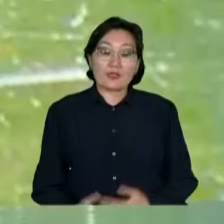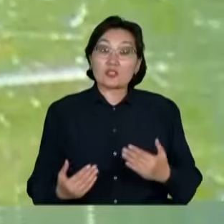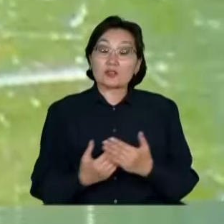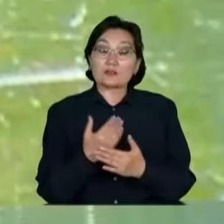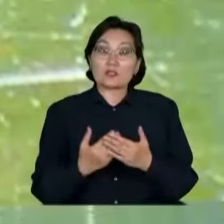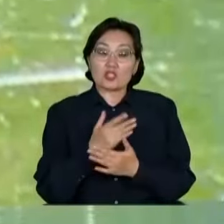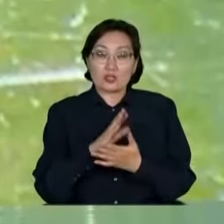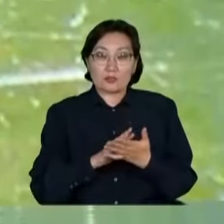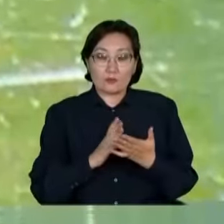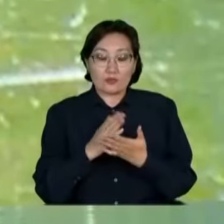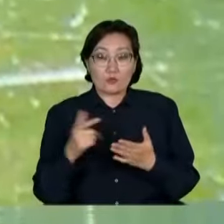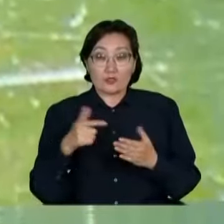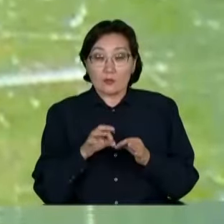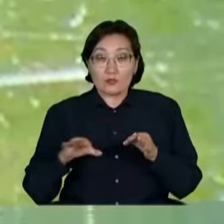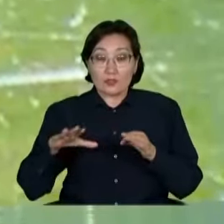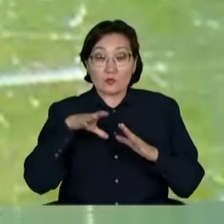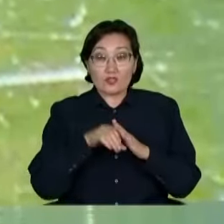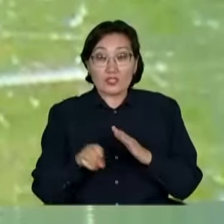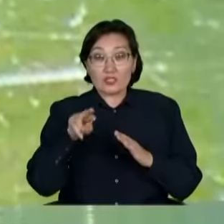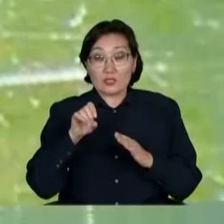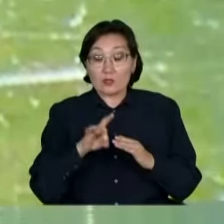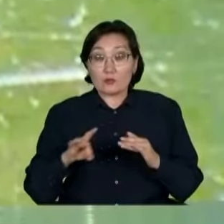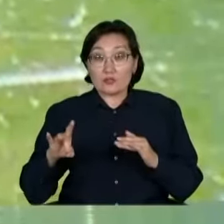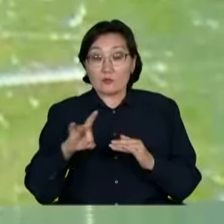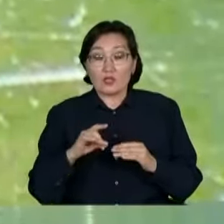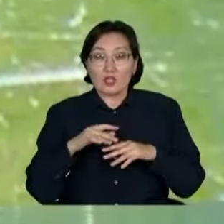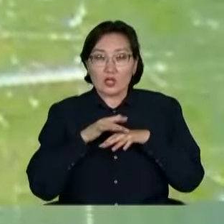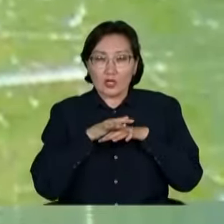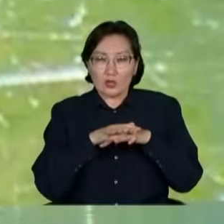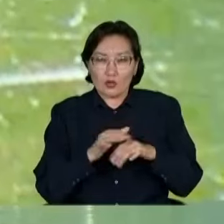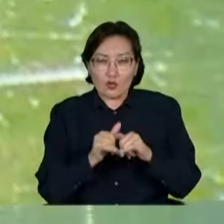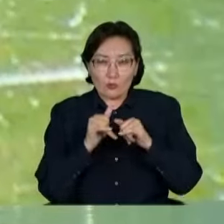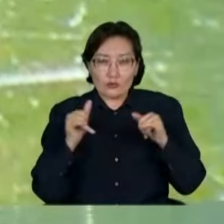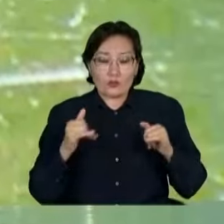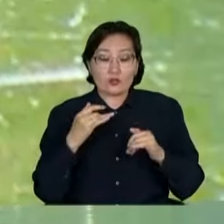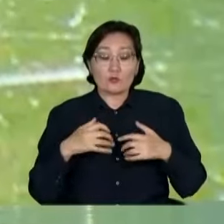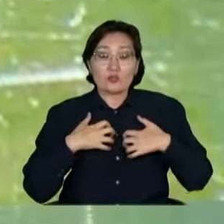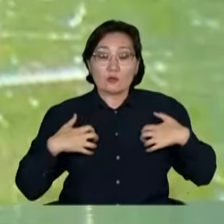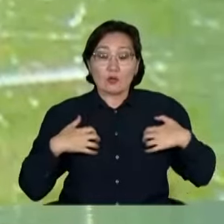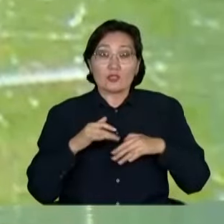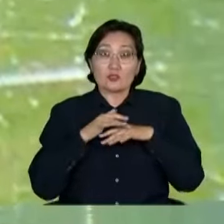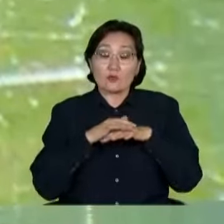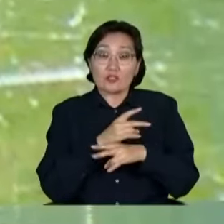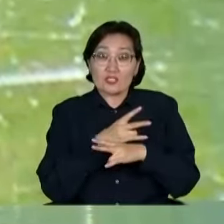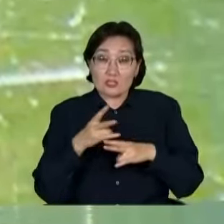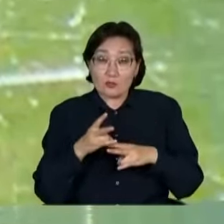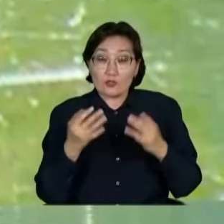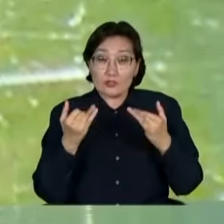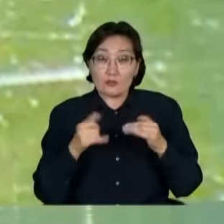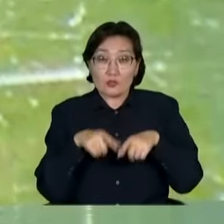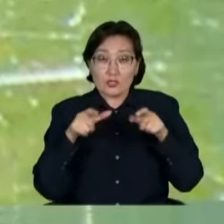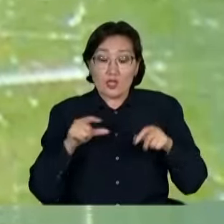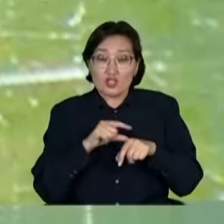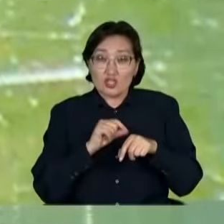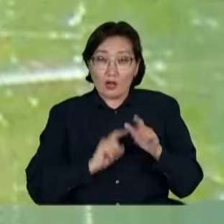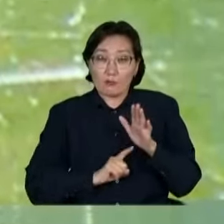Тікелей эфирде жаңалықтар. Атырау облысына қарасты Индер ауданында қара құрт қаптады. Бұған дейін төрт түлікке сүрекше жабысқан зиянкес енді адамдарды